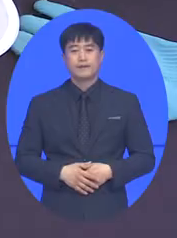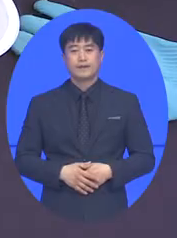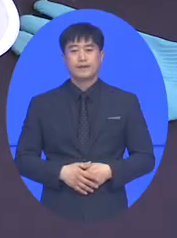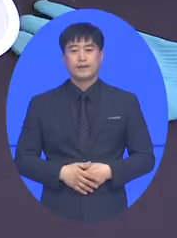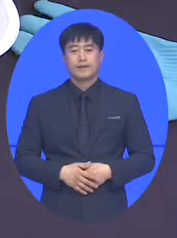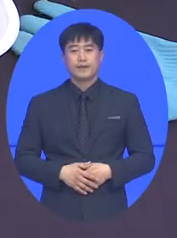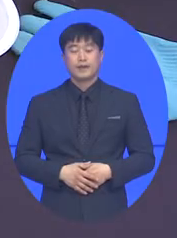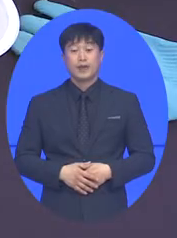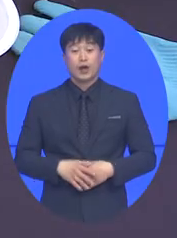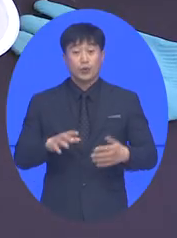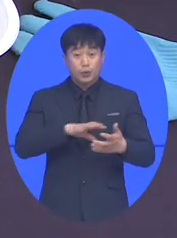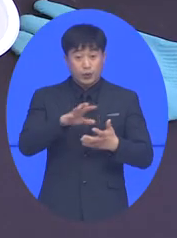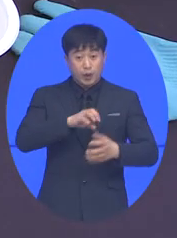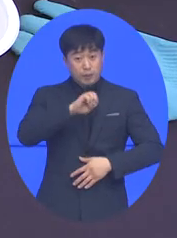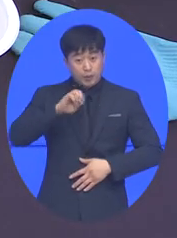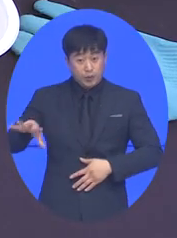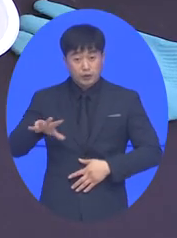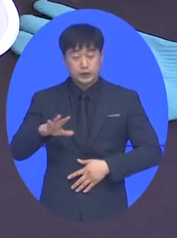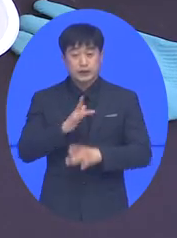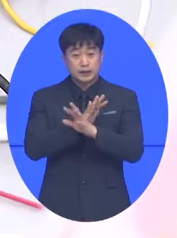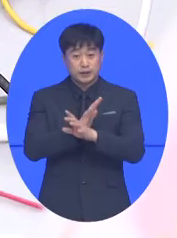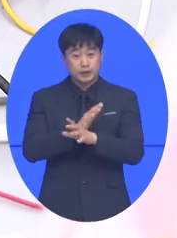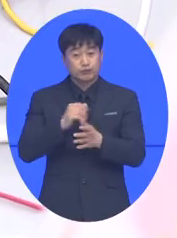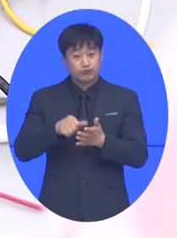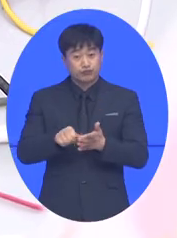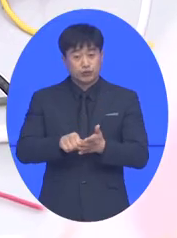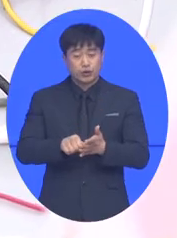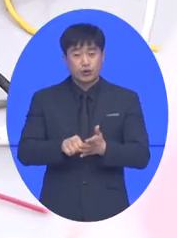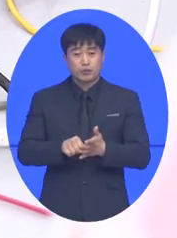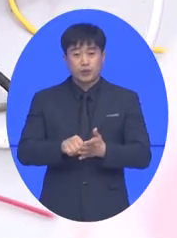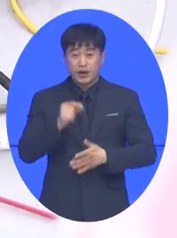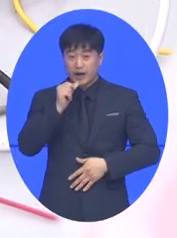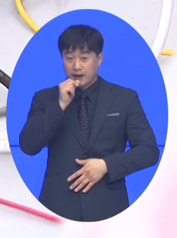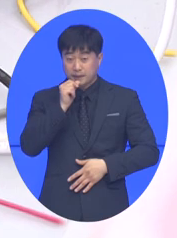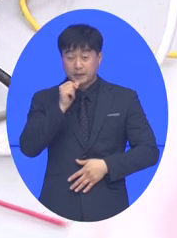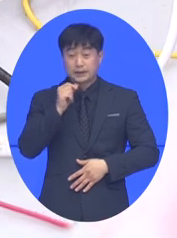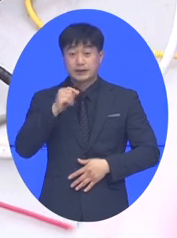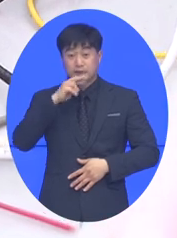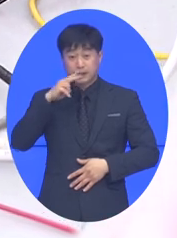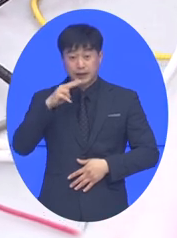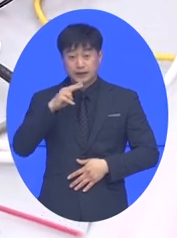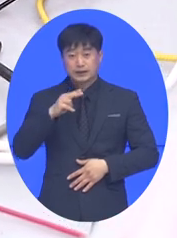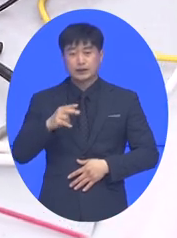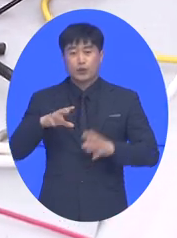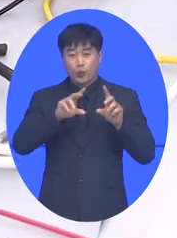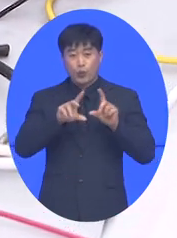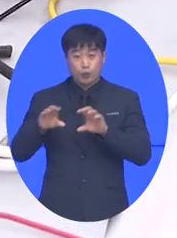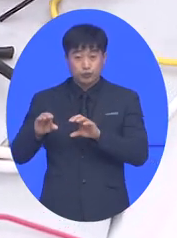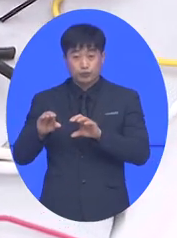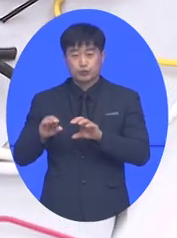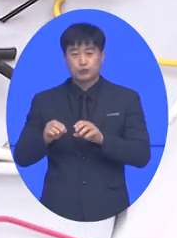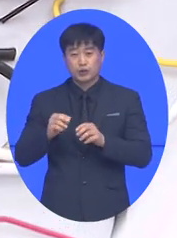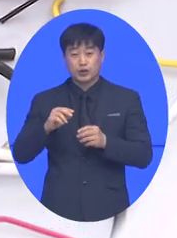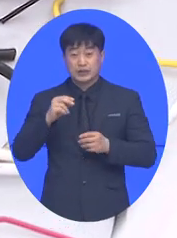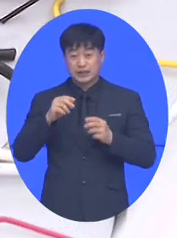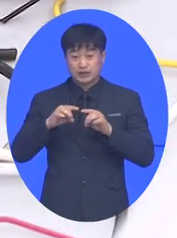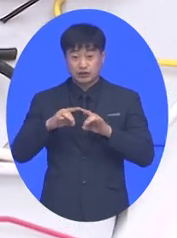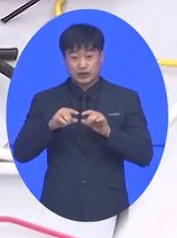같아 놀다 버리는 요즘 장난감엔 플라스틱과 고무 전선 등 사물을